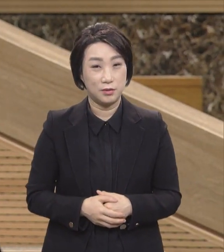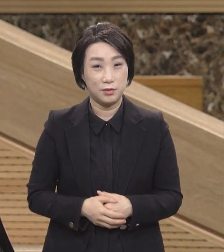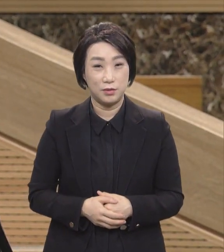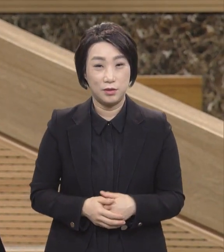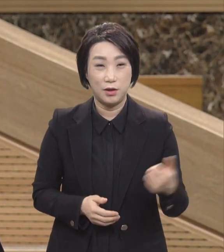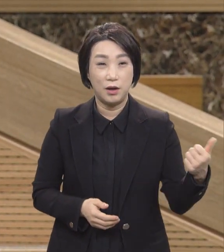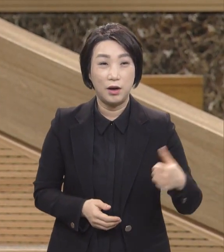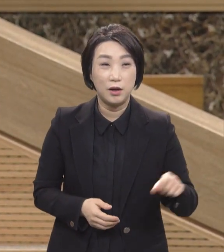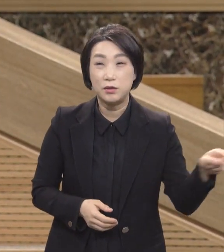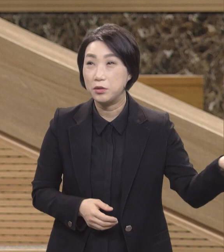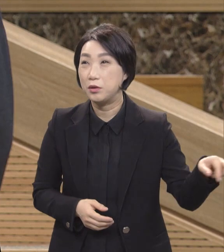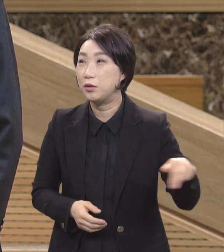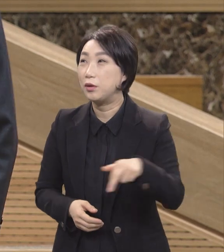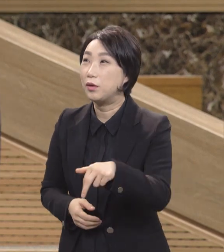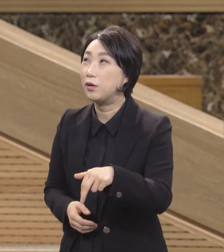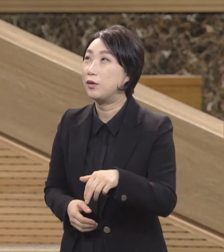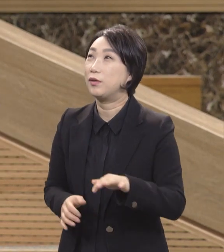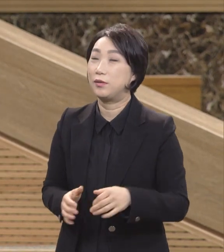아들이 옵니다.